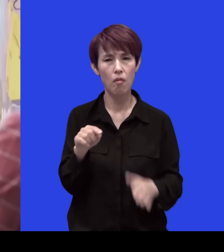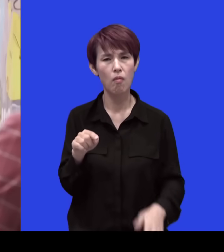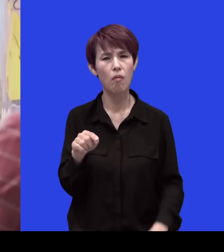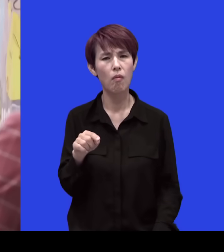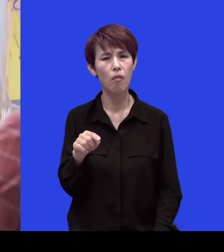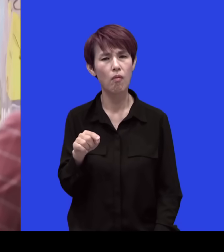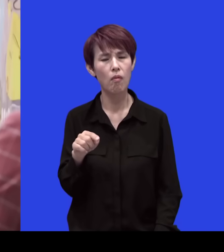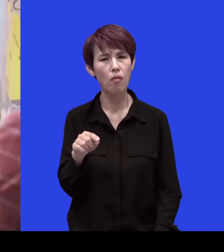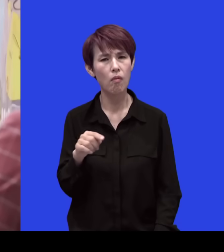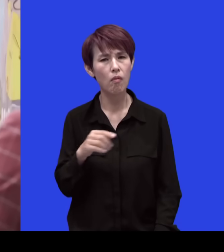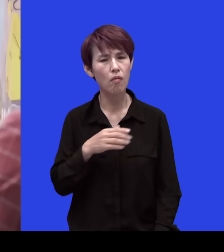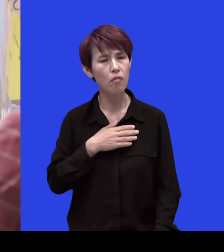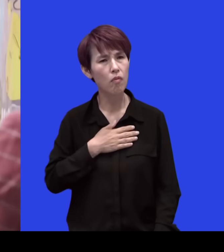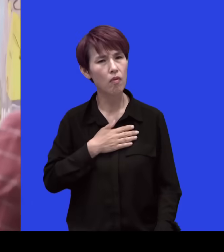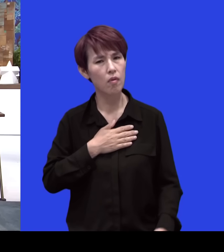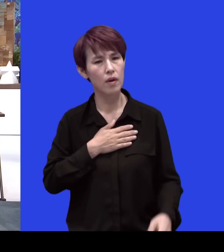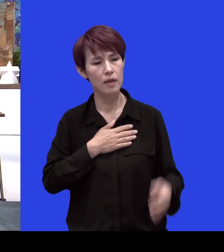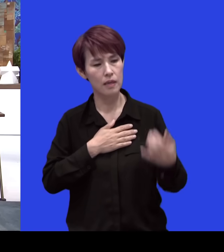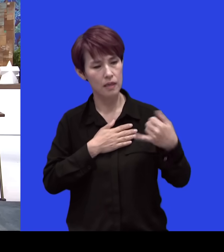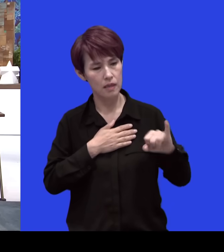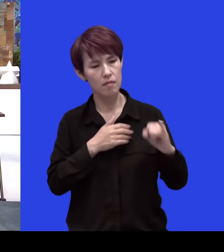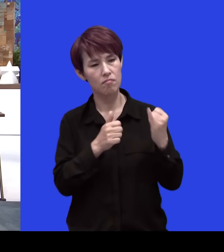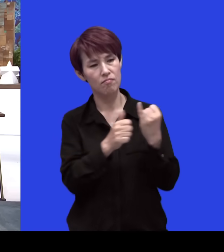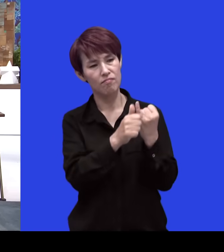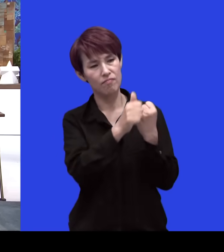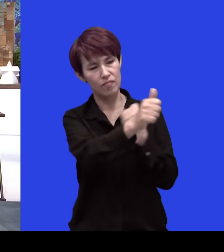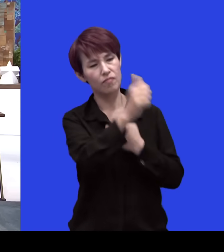예. 우리 사위한테 전화를 했어요. 네.